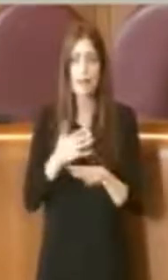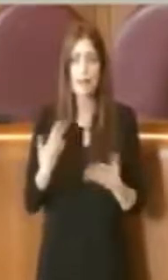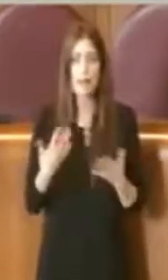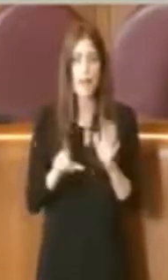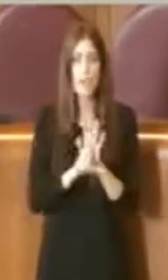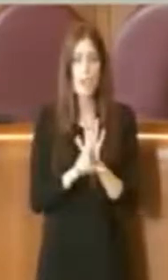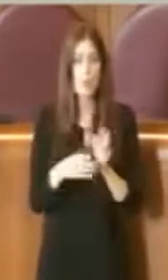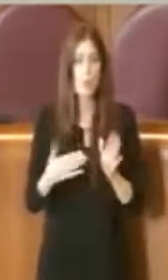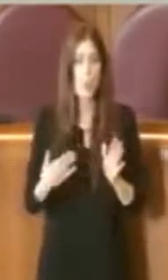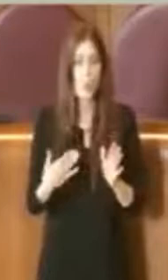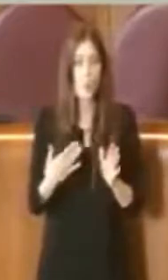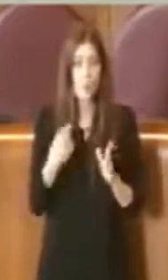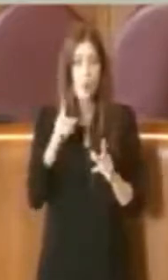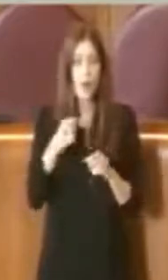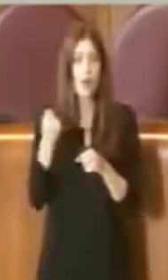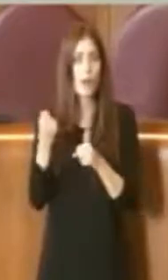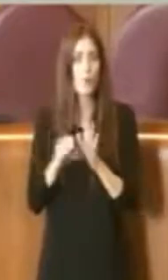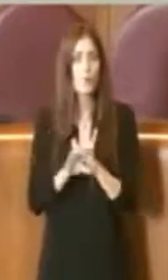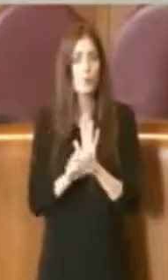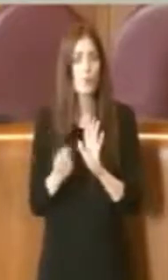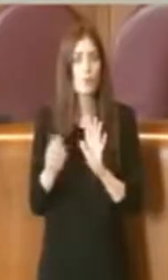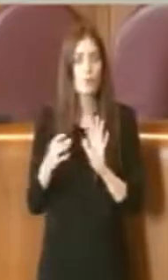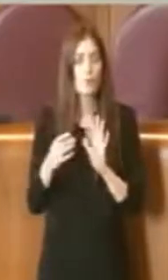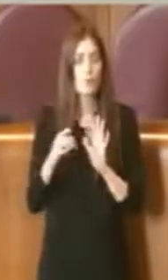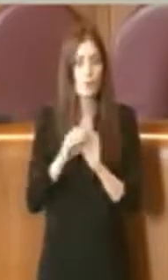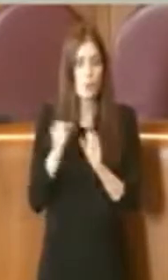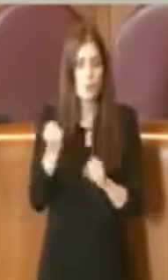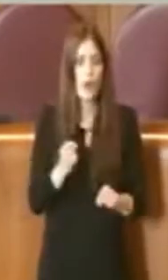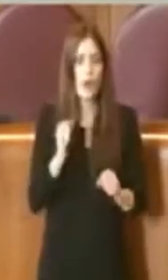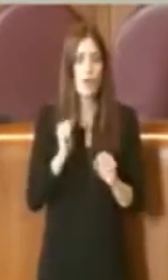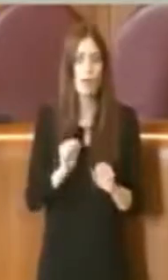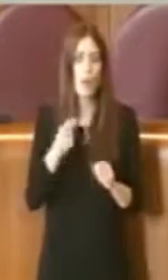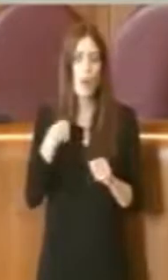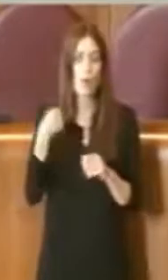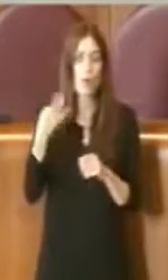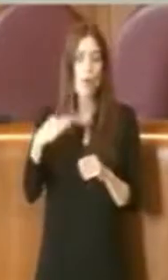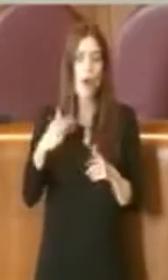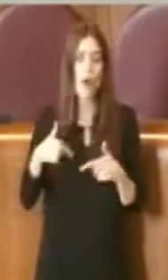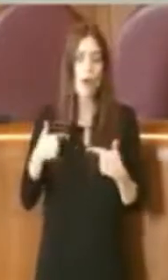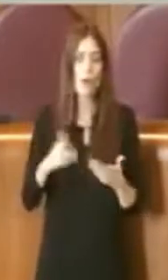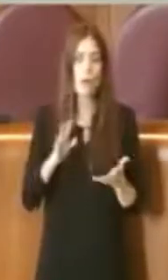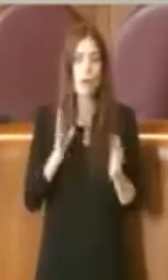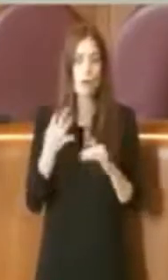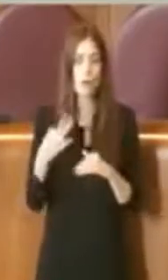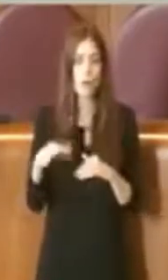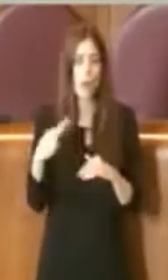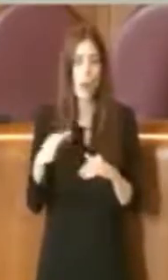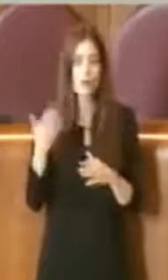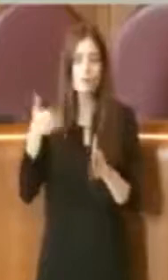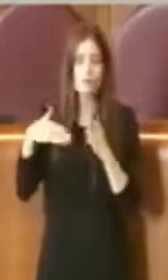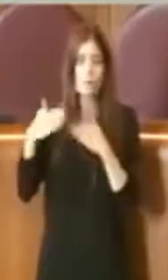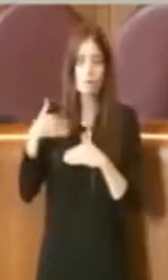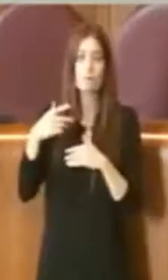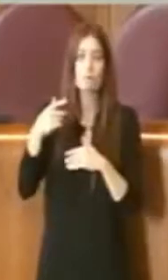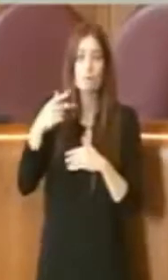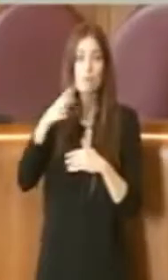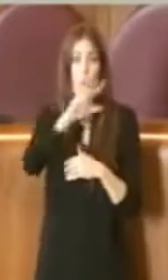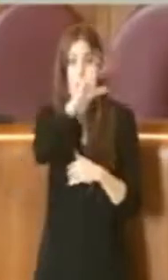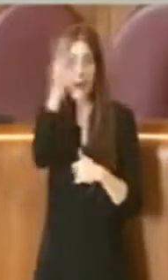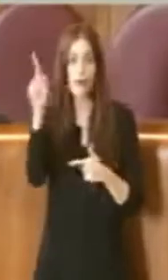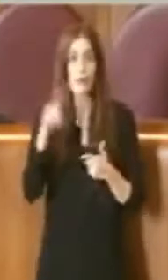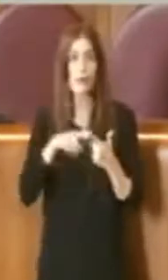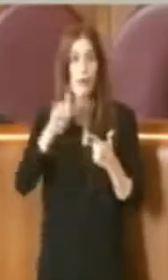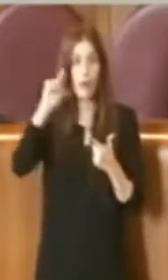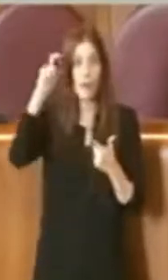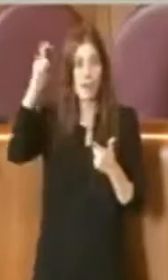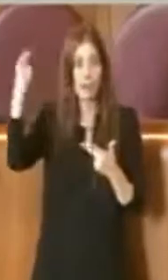anche costituzionali, per garantire a Roma questo salto di qualità. A Roma c'è stato un tempo per le monarchie, per gli imperi, ora